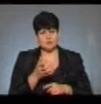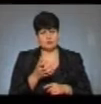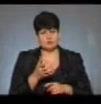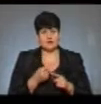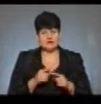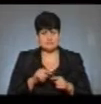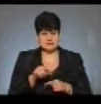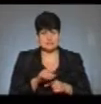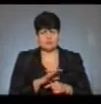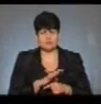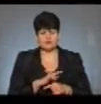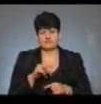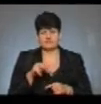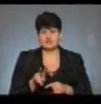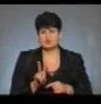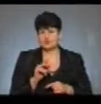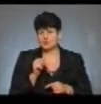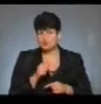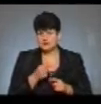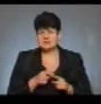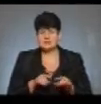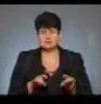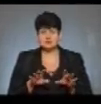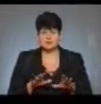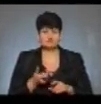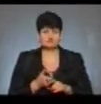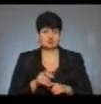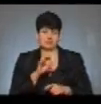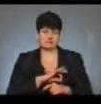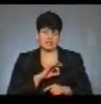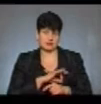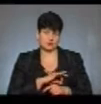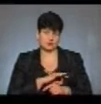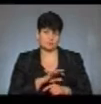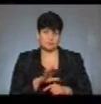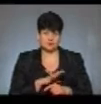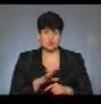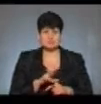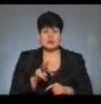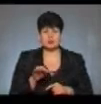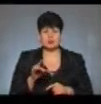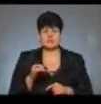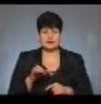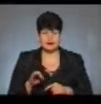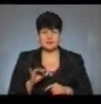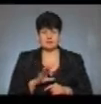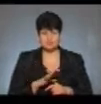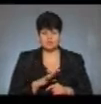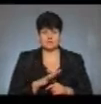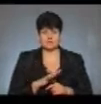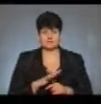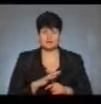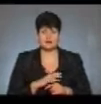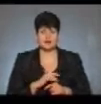це було ще в 2002 році, ця постанова, дуже вигідно і дуже хотілося, щоб ці лотереї були створені, щоб ці